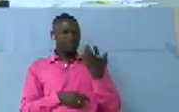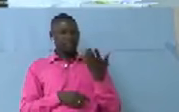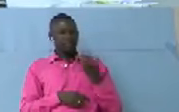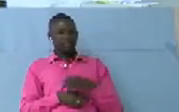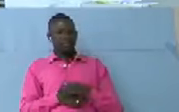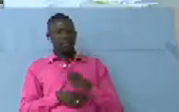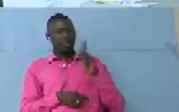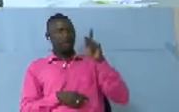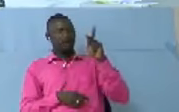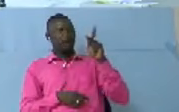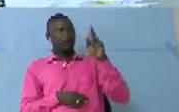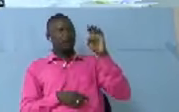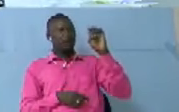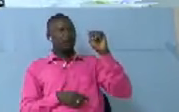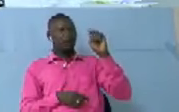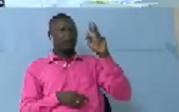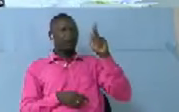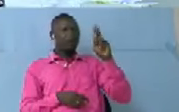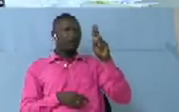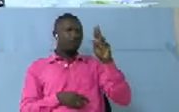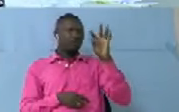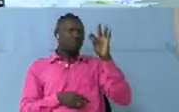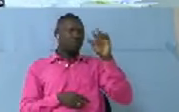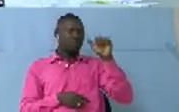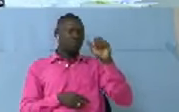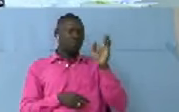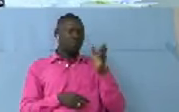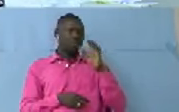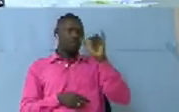21. Kekuta Yabo. Kekuta Yabo.